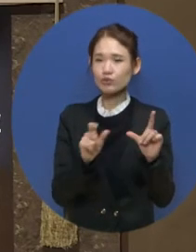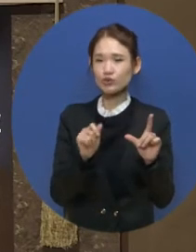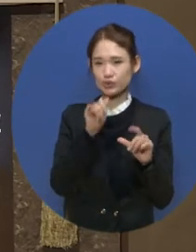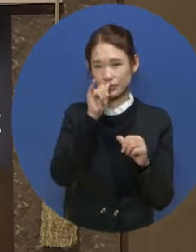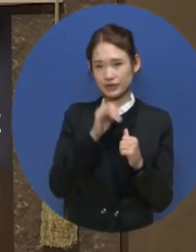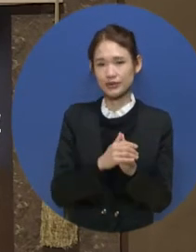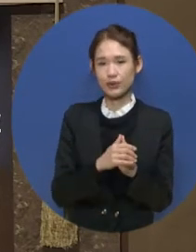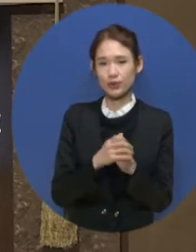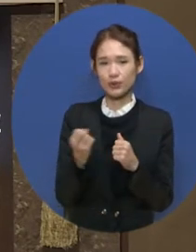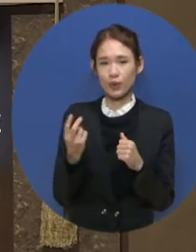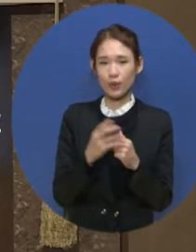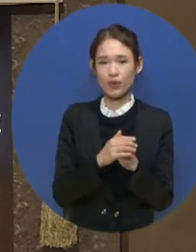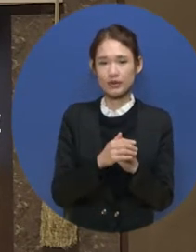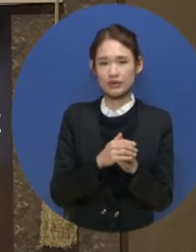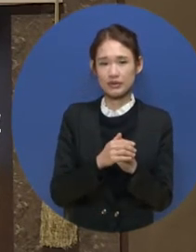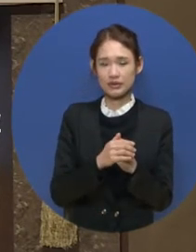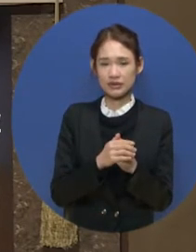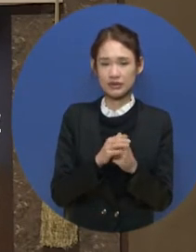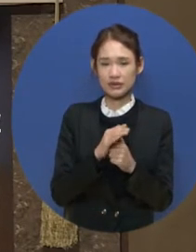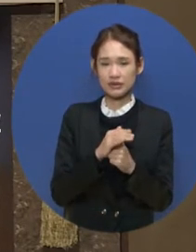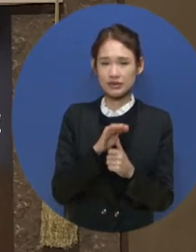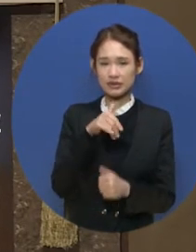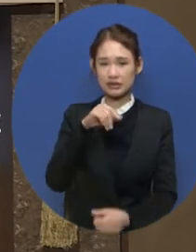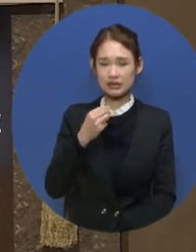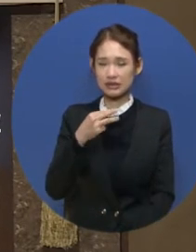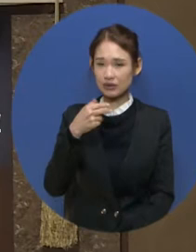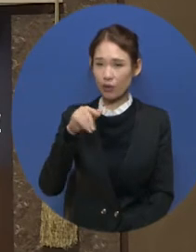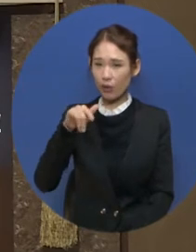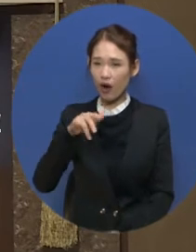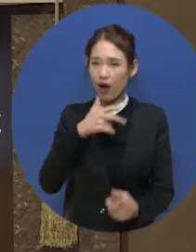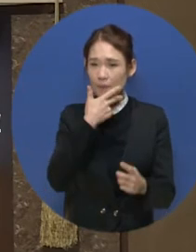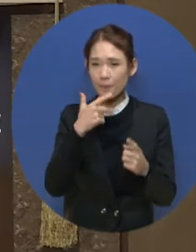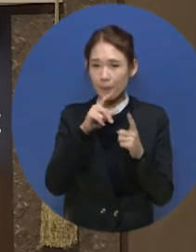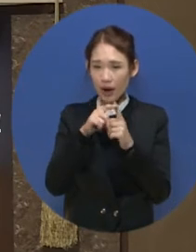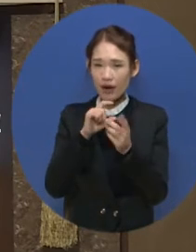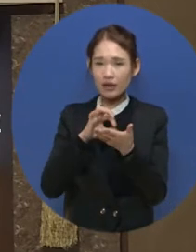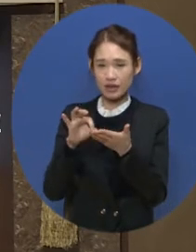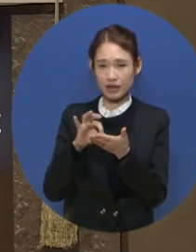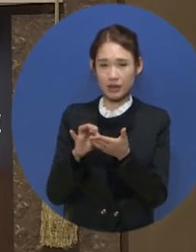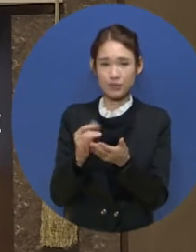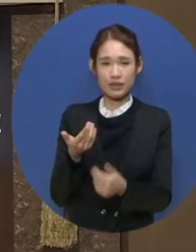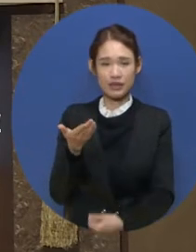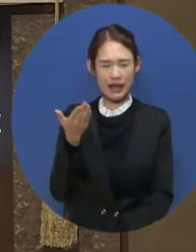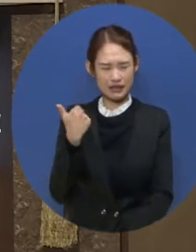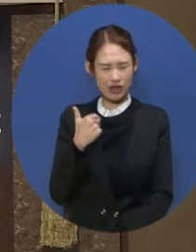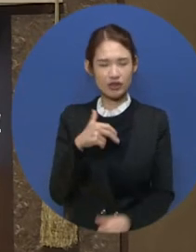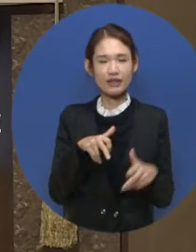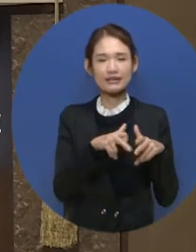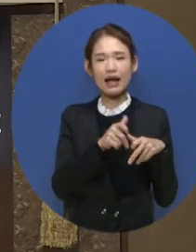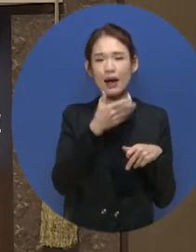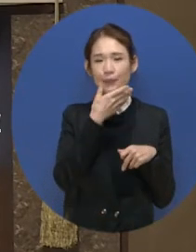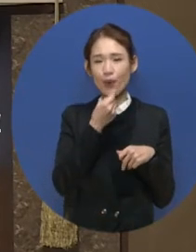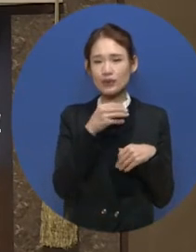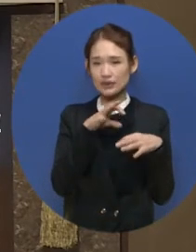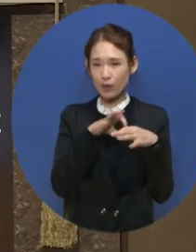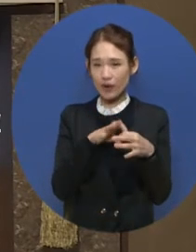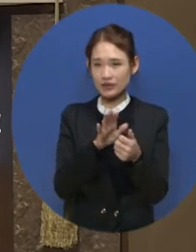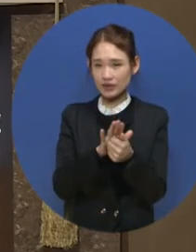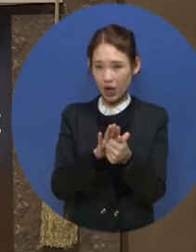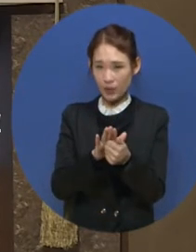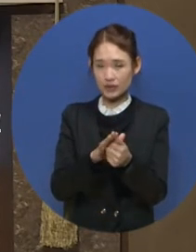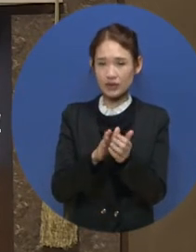글로컬 이제 이세원 는 이제 저희가 아 예전에 이렇게 장애인복지 쪽에 서비스 라든지 아니면